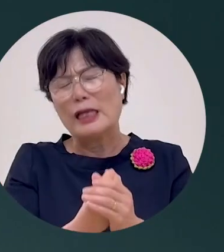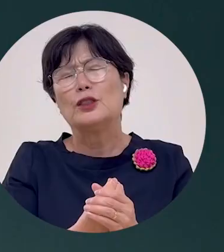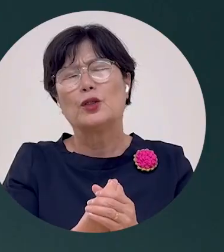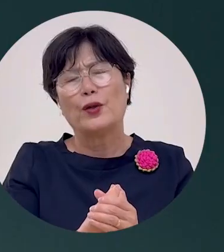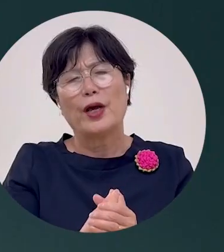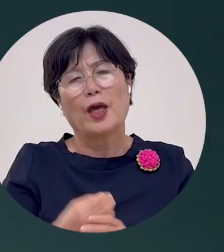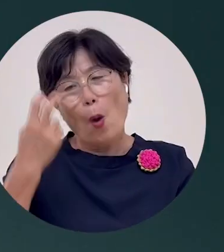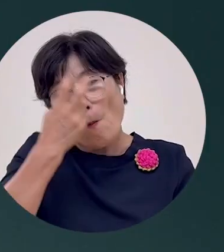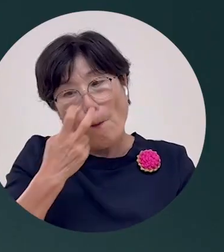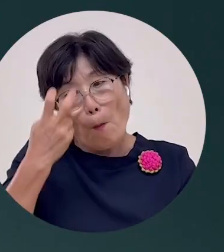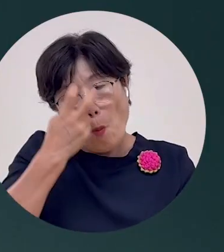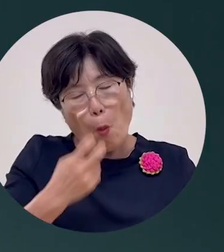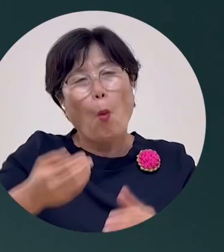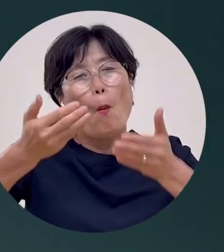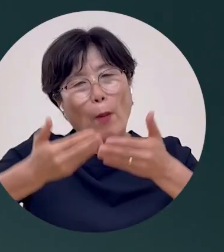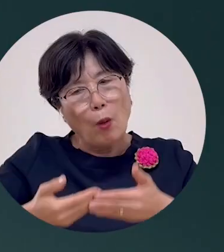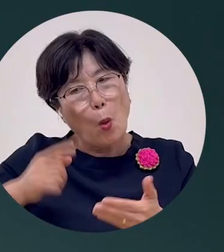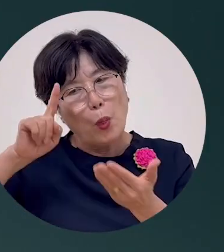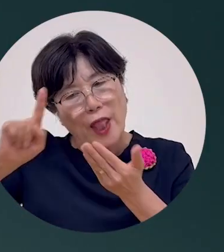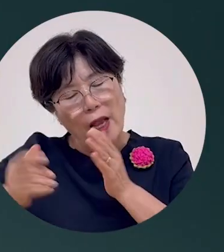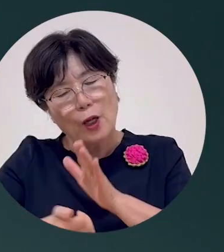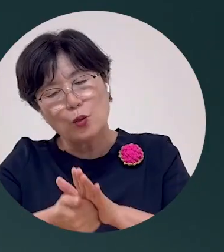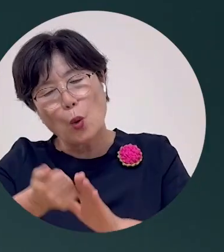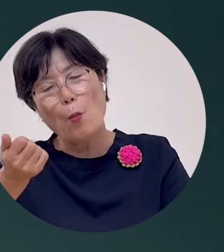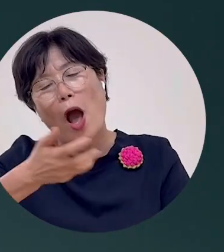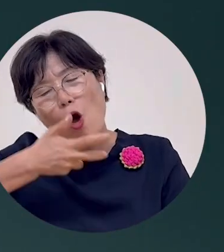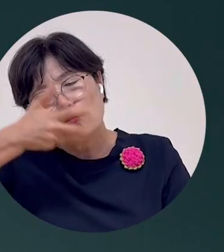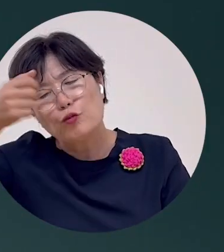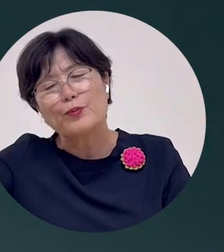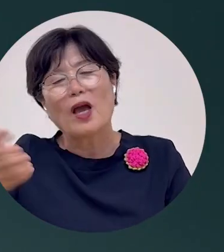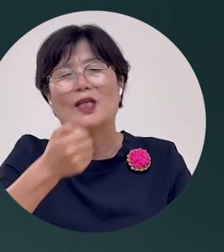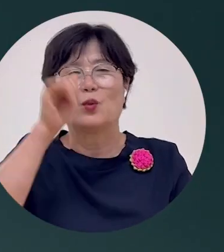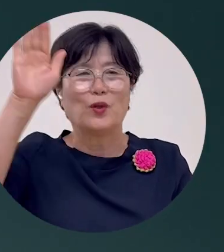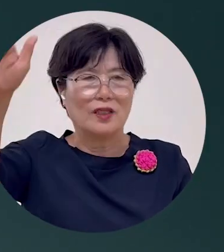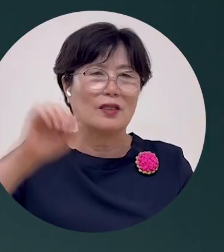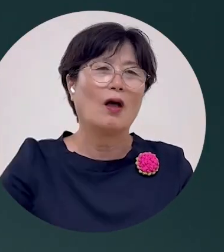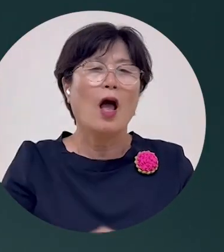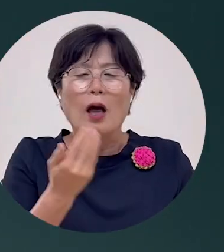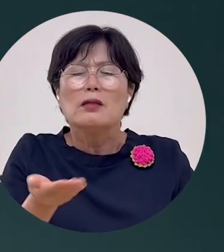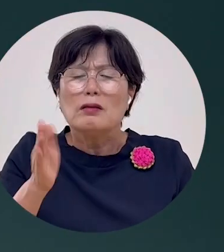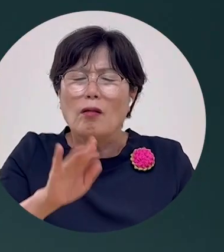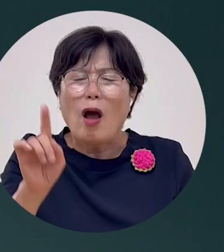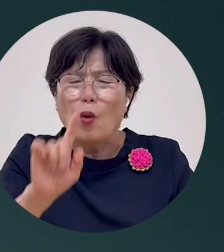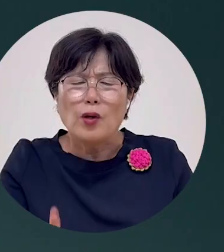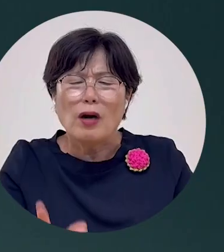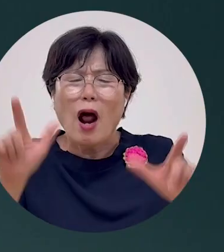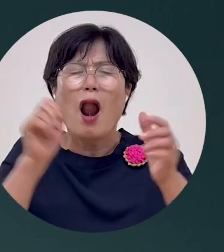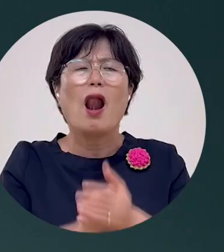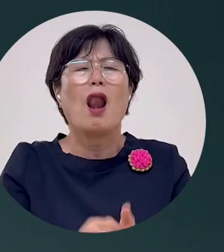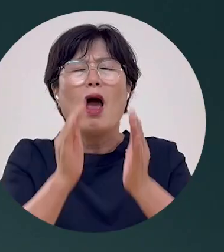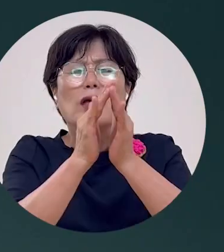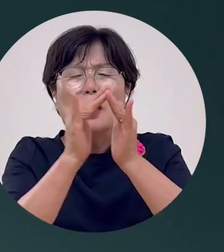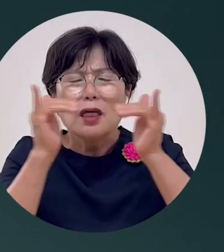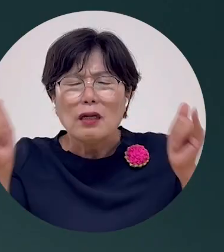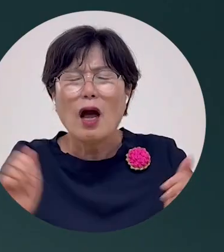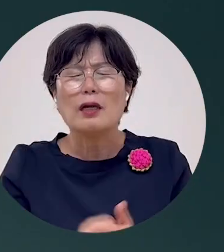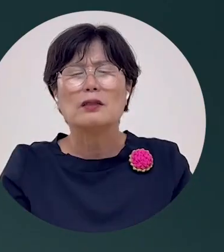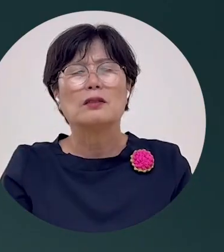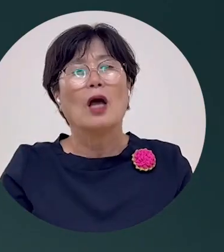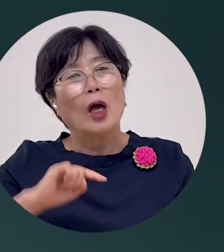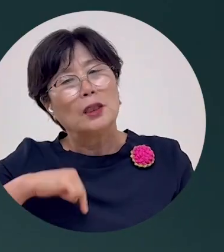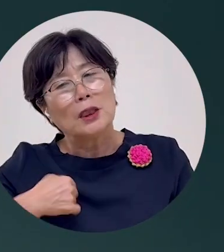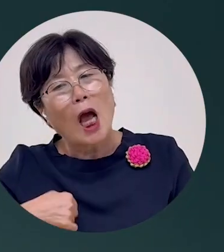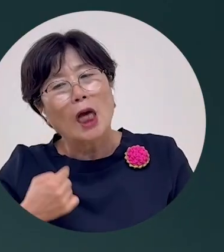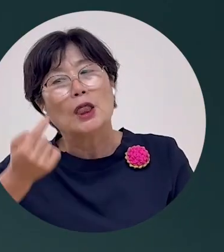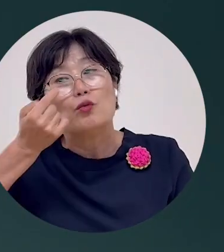받으며 내일의 소망을 꿈꾸었습니다. 자, 그러던 어느 날 인간은 자기의